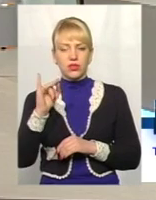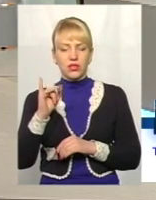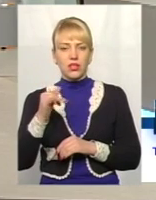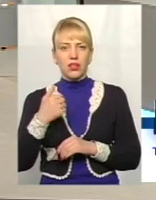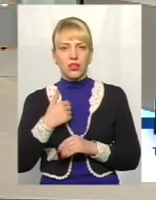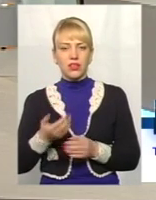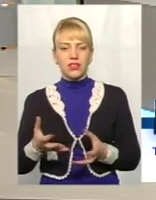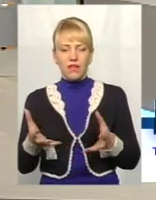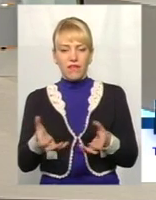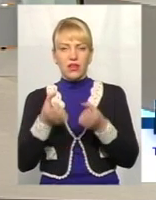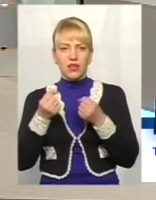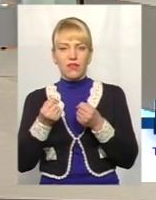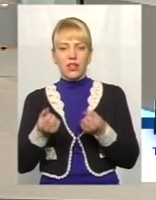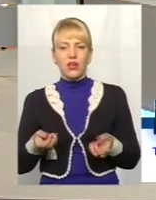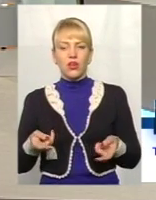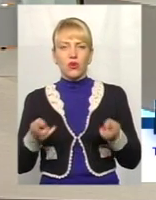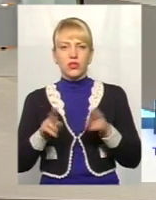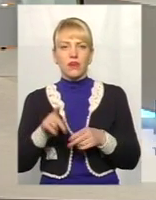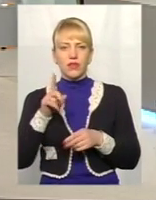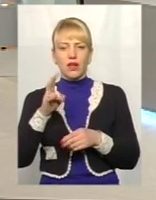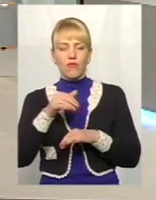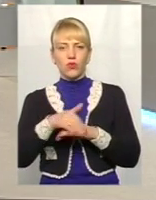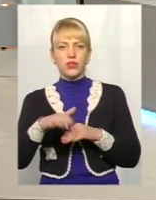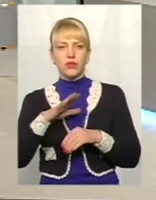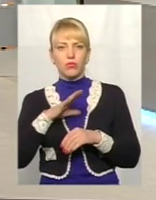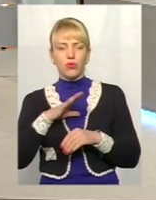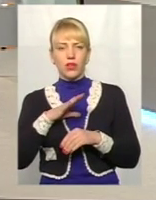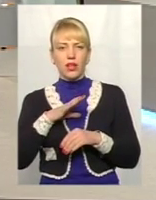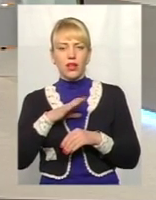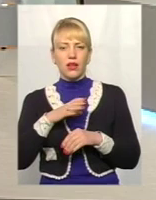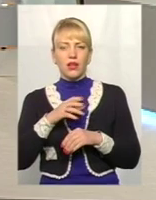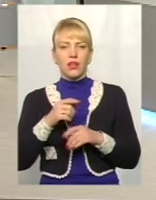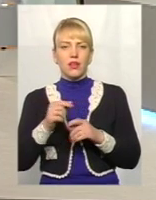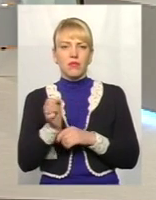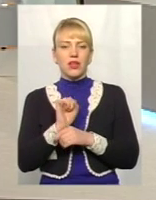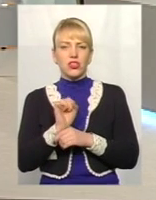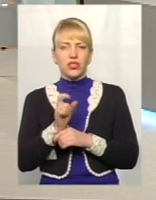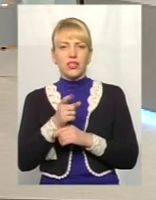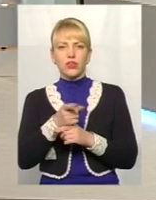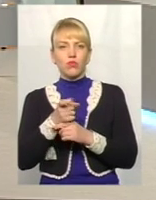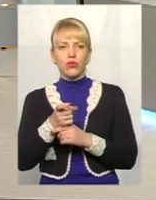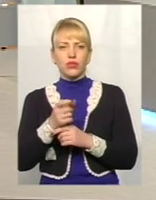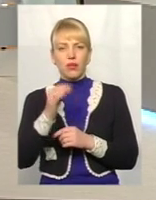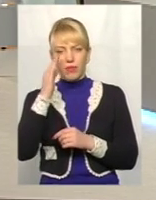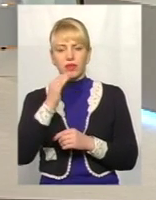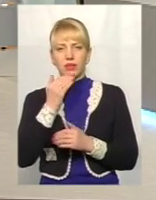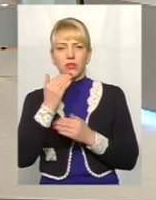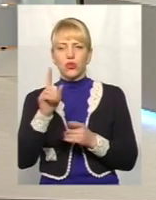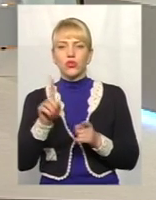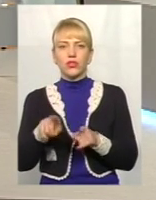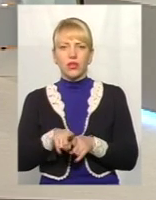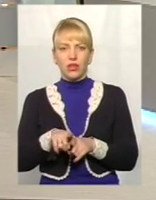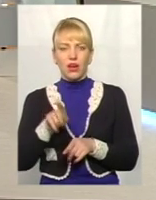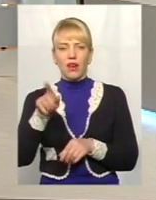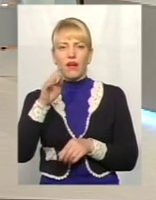стояла полуторка з пушкою, от, зібрались народ, і батько питає, що таке, а ви що,